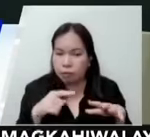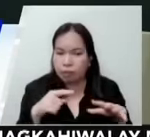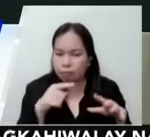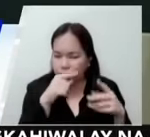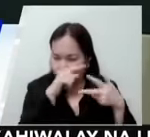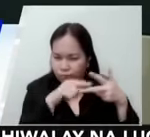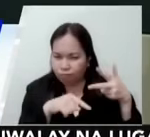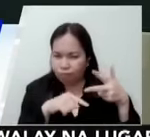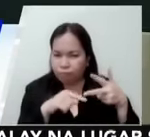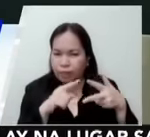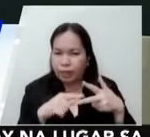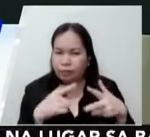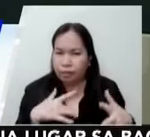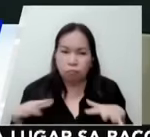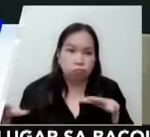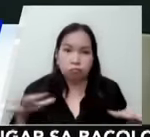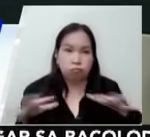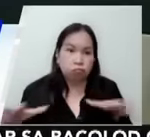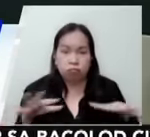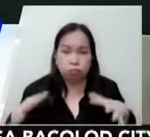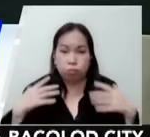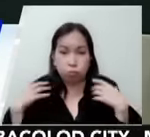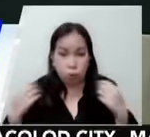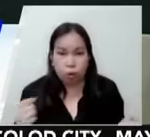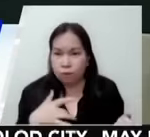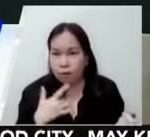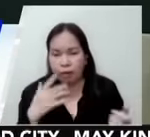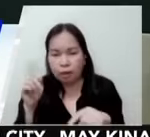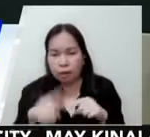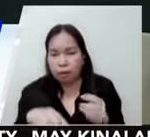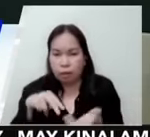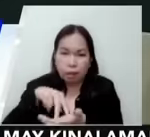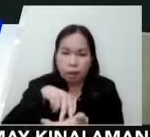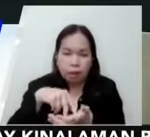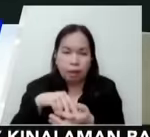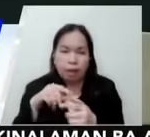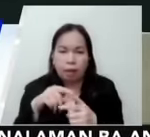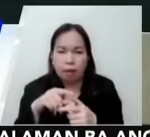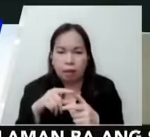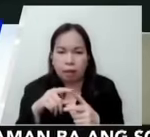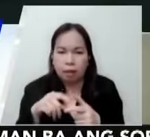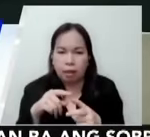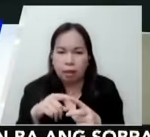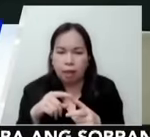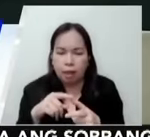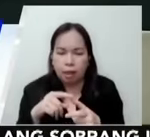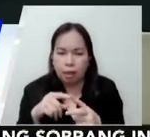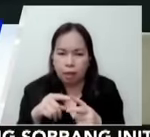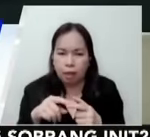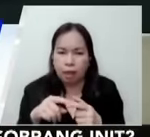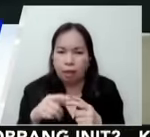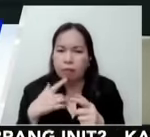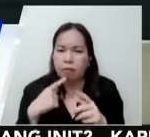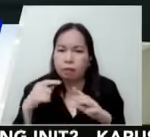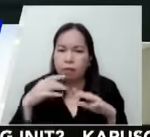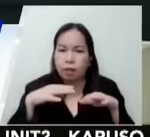ka na makagalaw or hindi ka na makatayo, and there is a sudden drop of sea